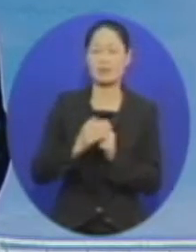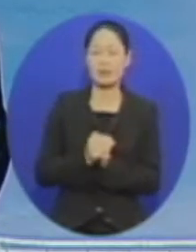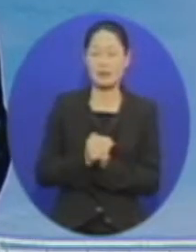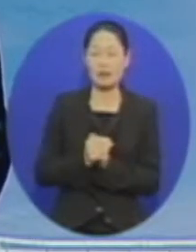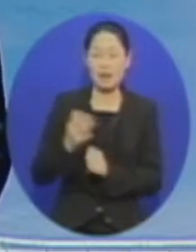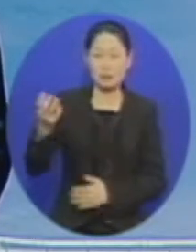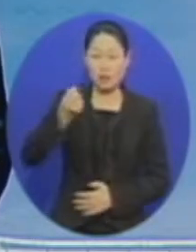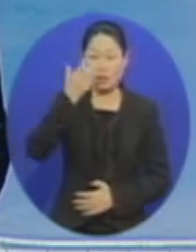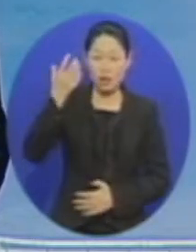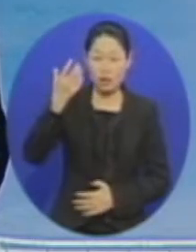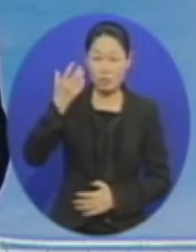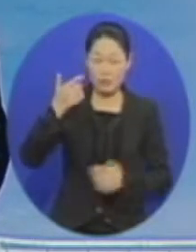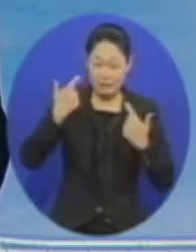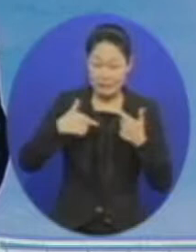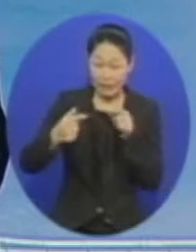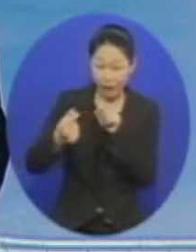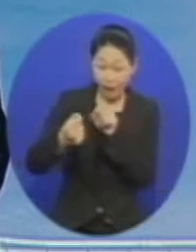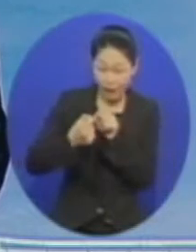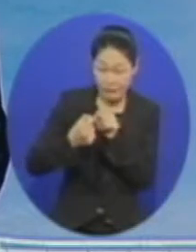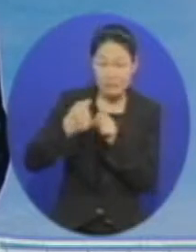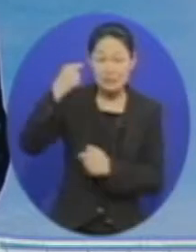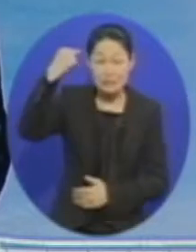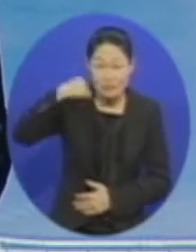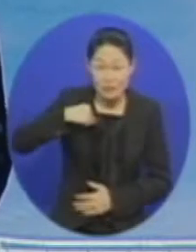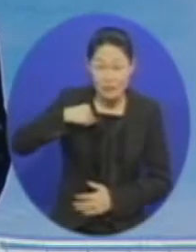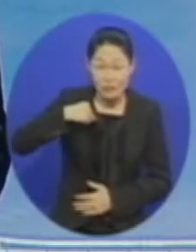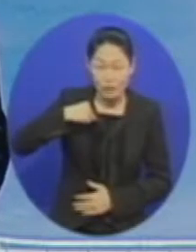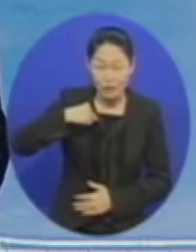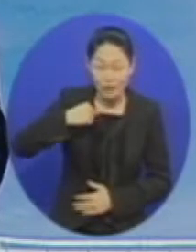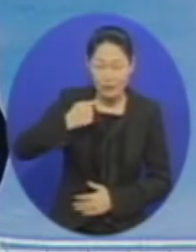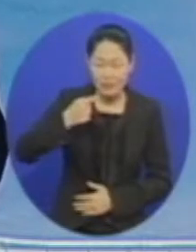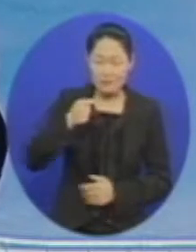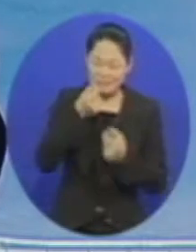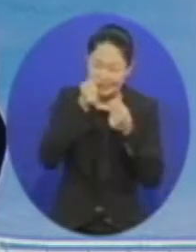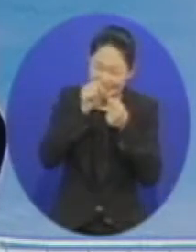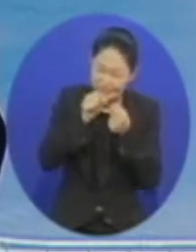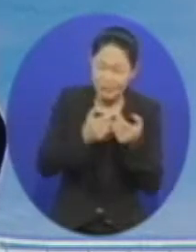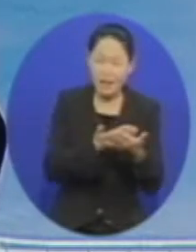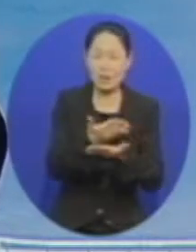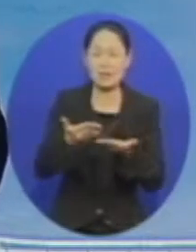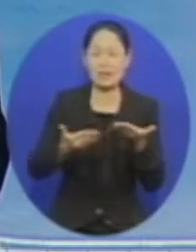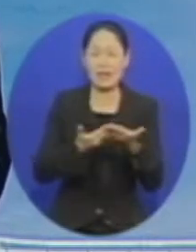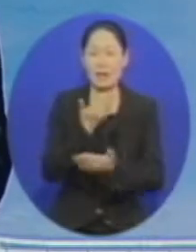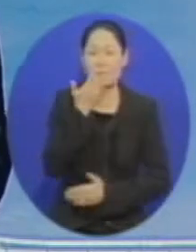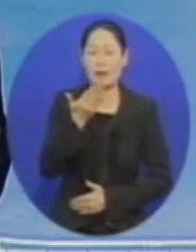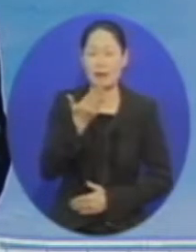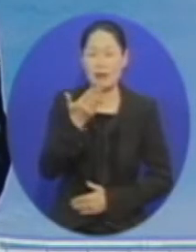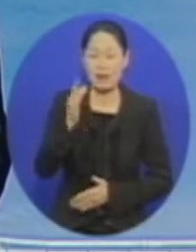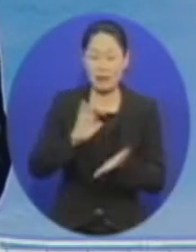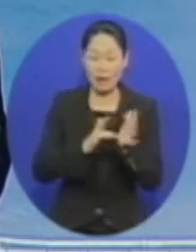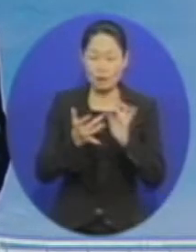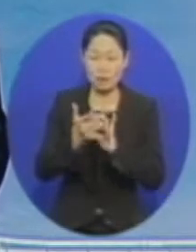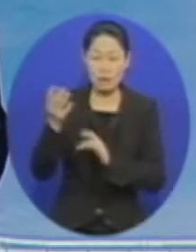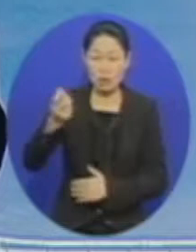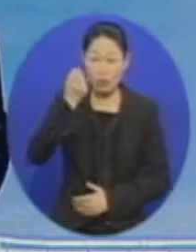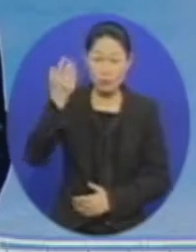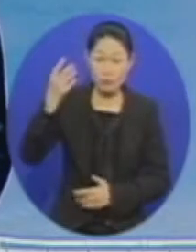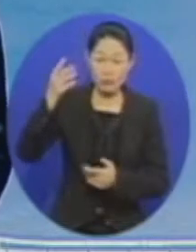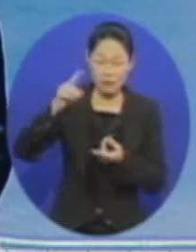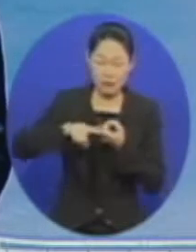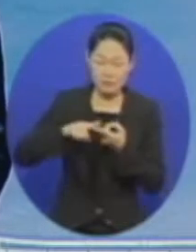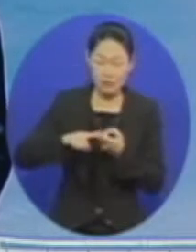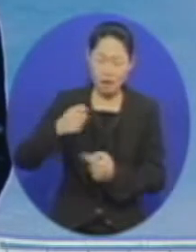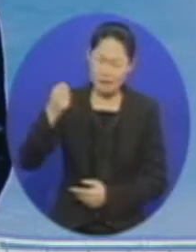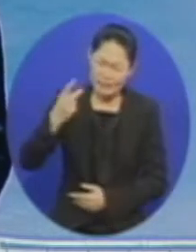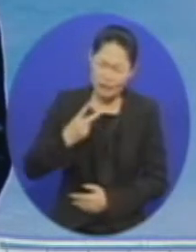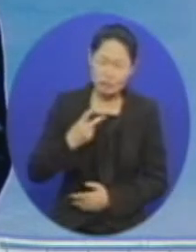성령님이 늘 가까이 계시는 것이 느껴지고 친밀한 교제가 되어 예수님과 성령님의 대해서 자꾸 사람들에게